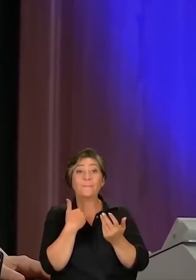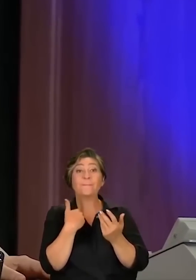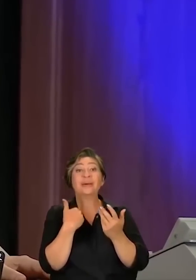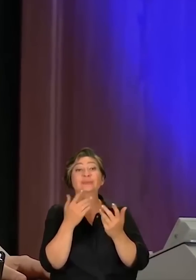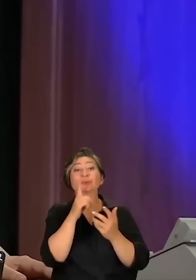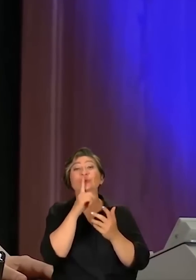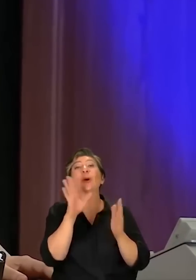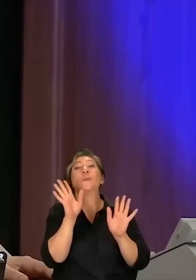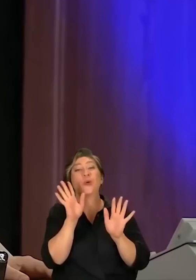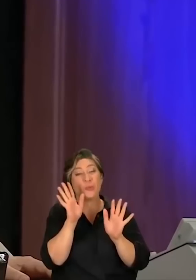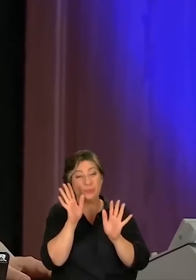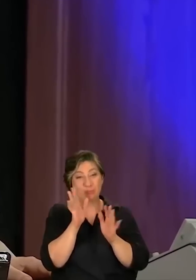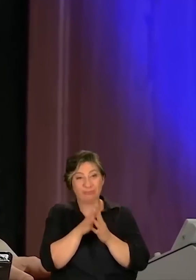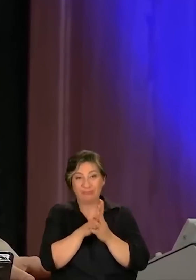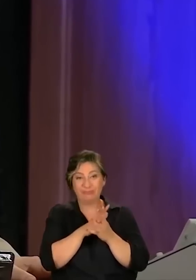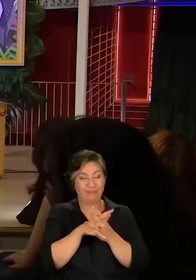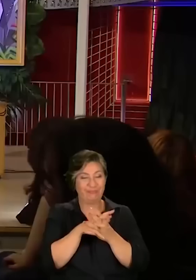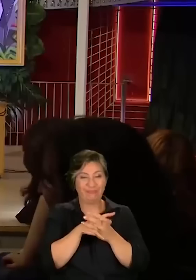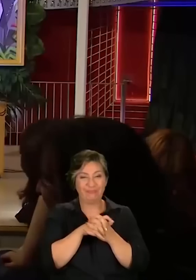ben dayanamıyorum.